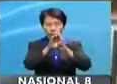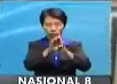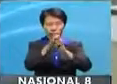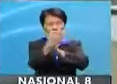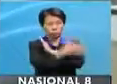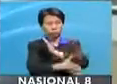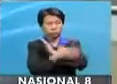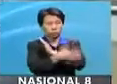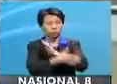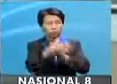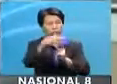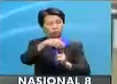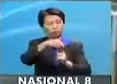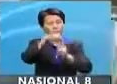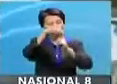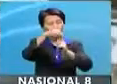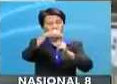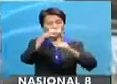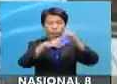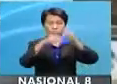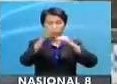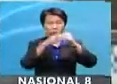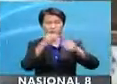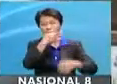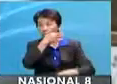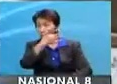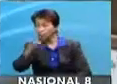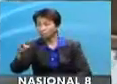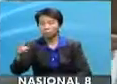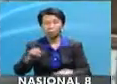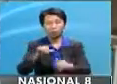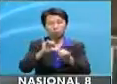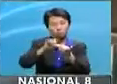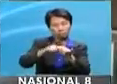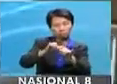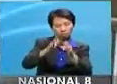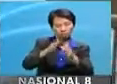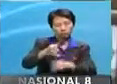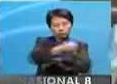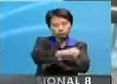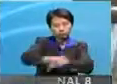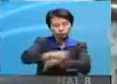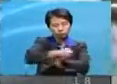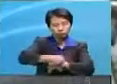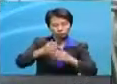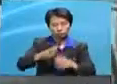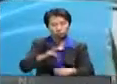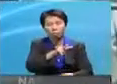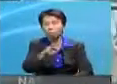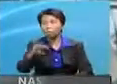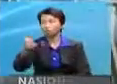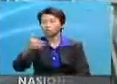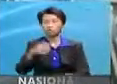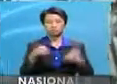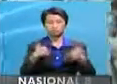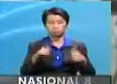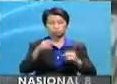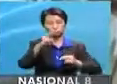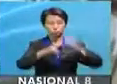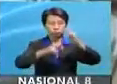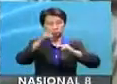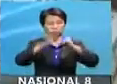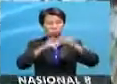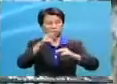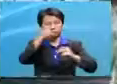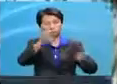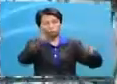negara. Keunikan bangunan ini menarik perhatian arkitek, golongan jurutera dan juga pemain industri binaan